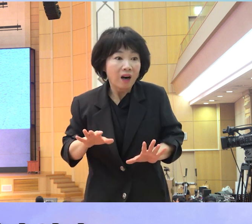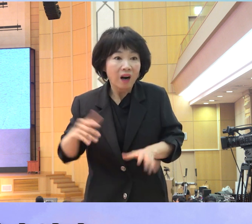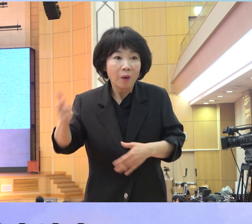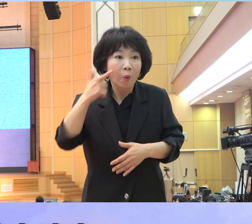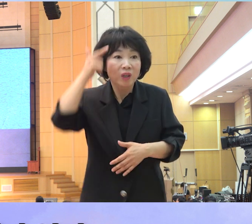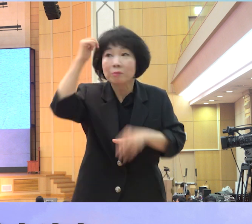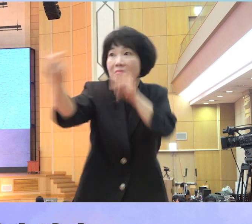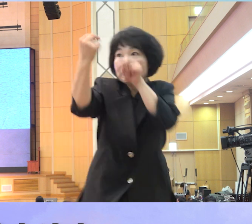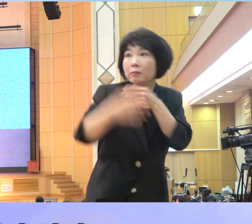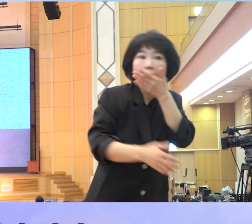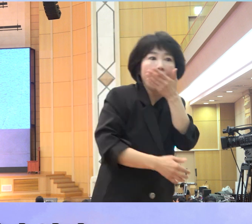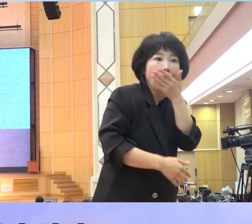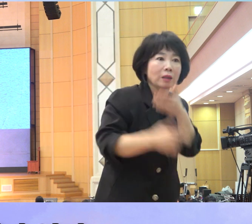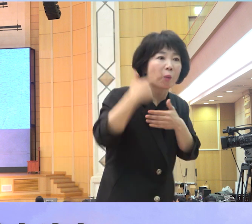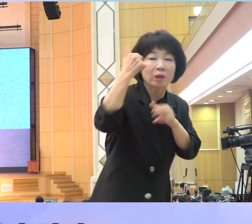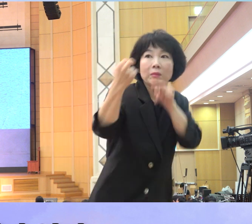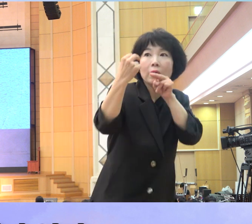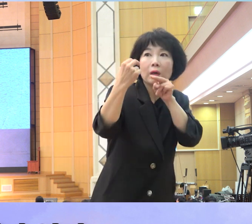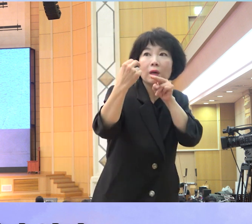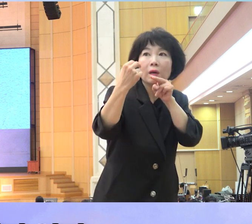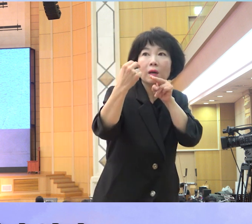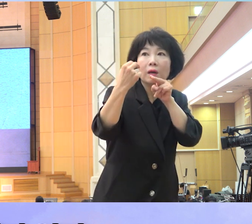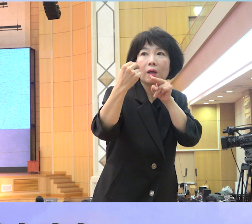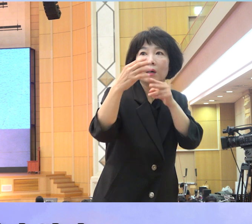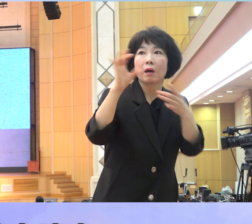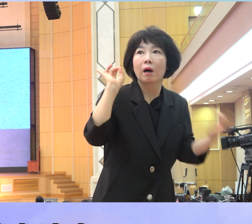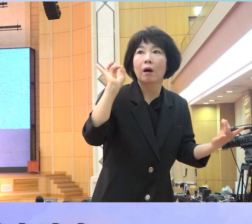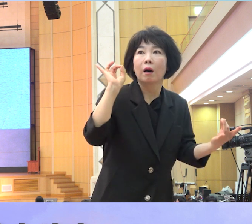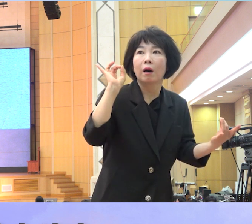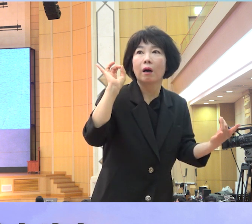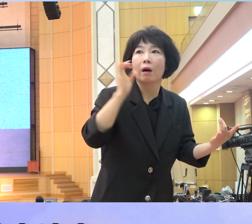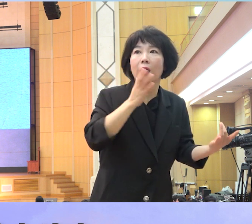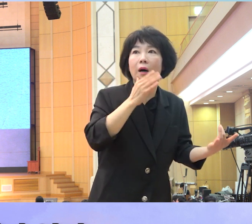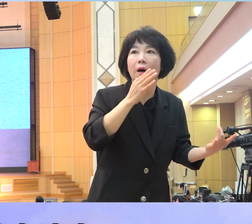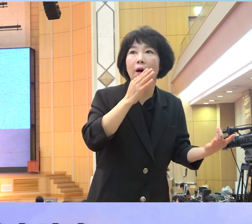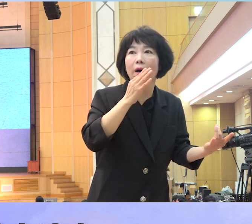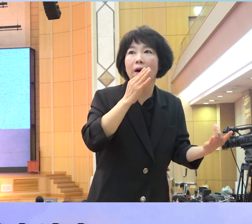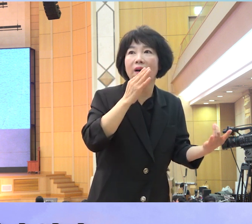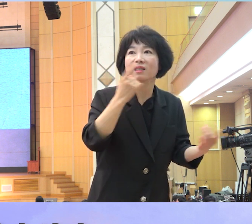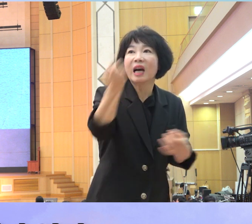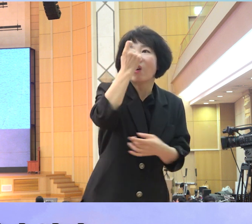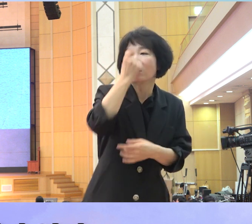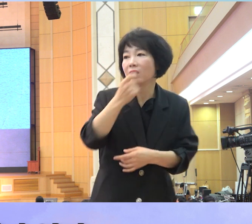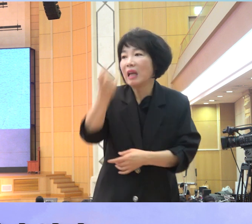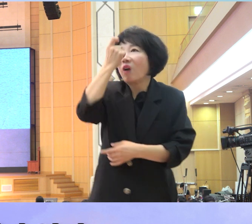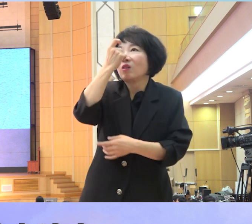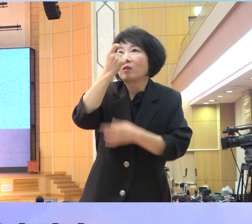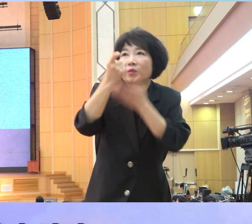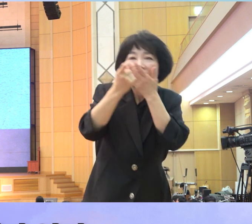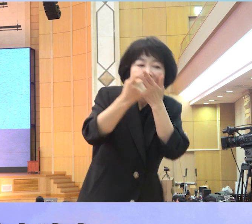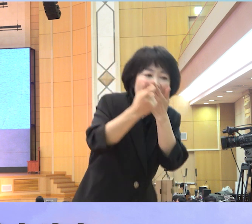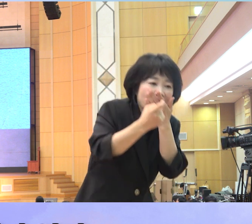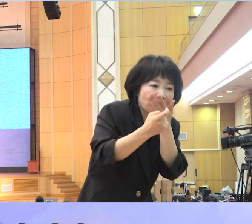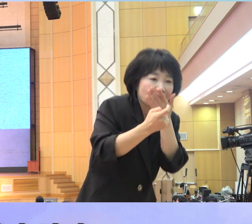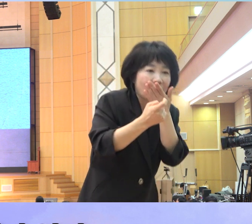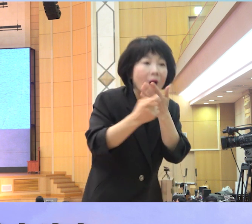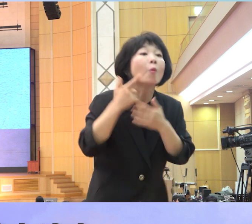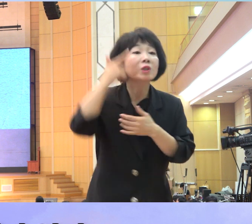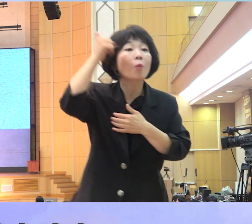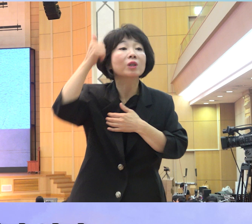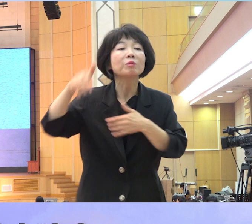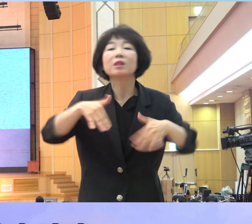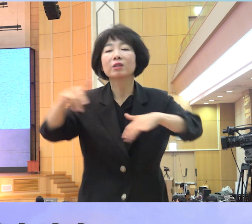앞에서 기다리신 건 아니고 신방을 가다가 딱 마주친